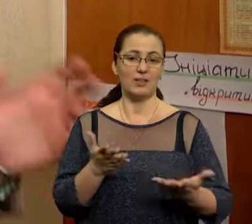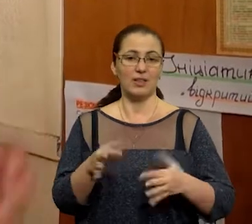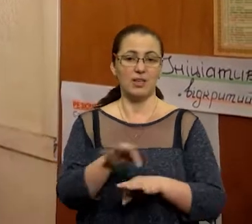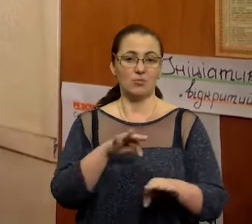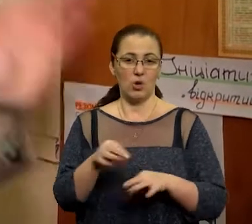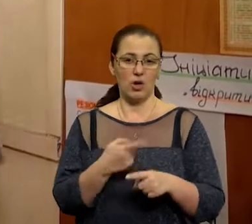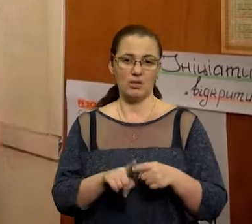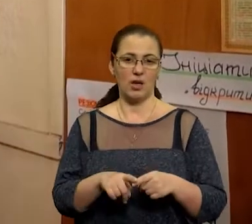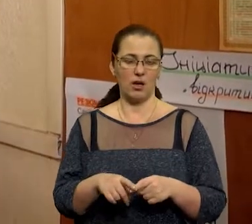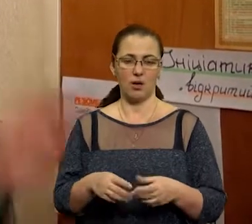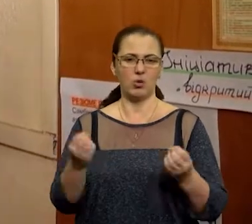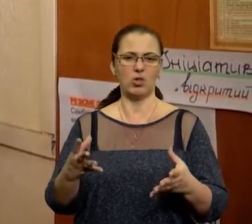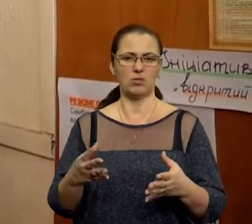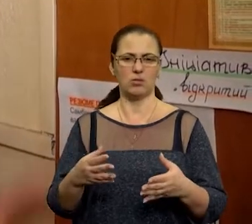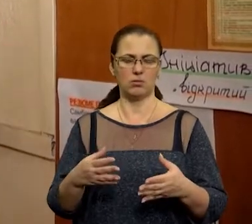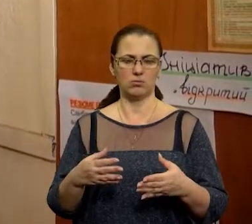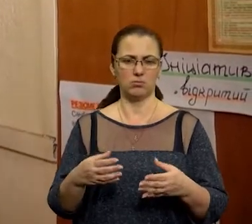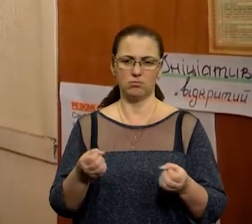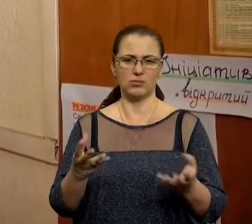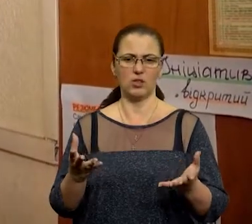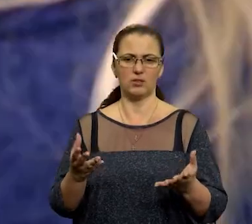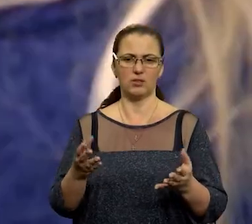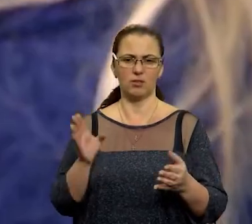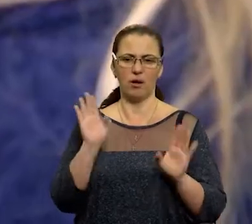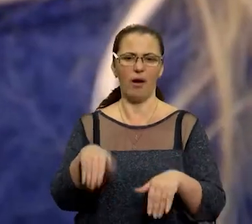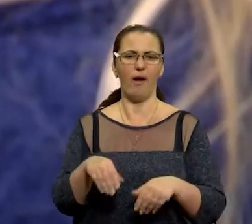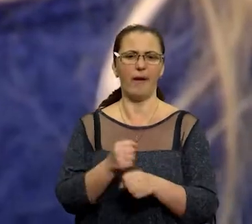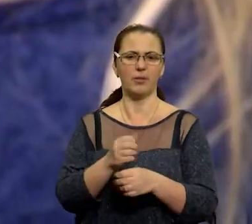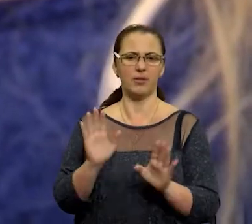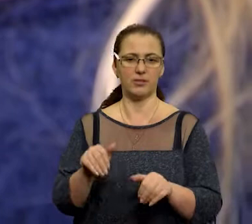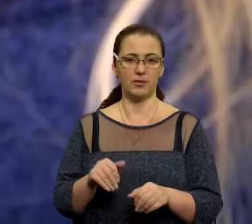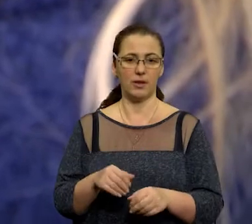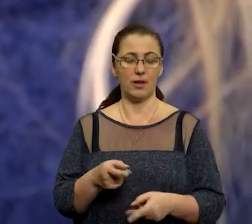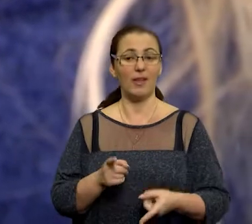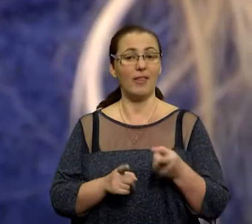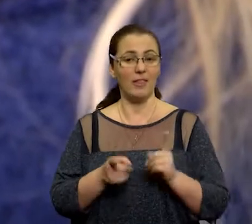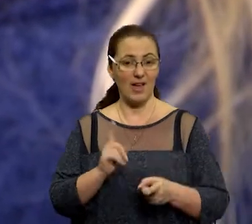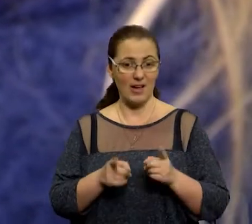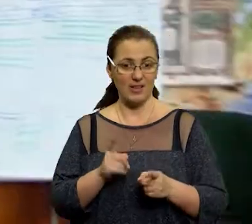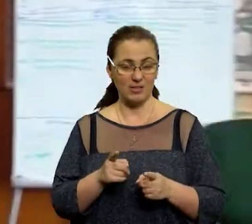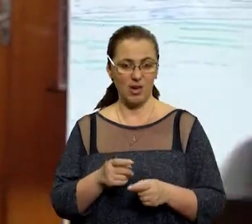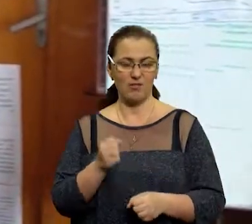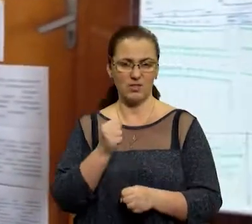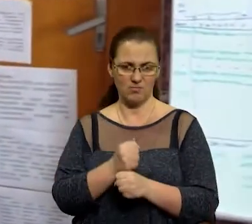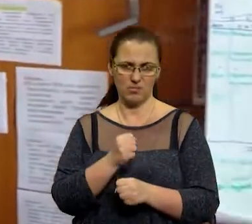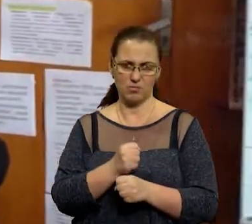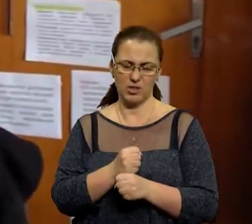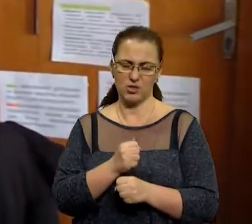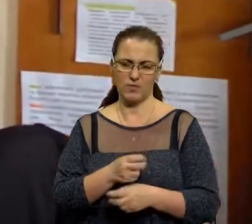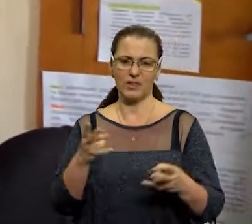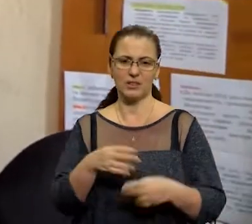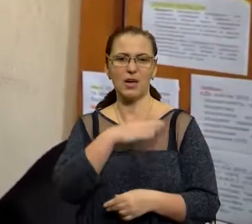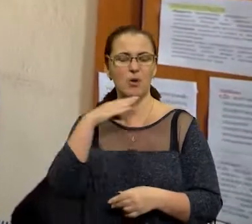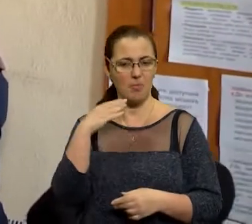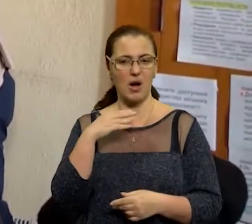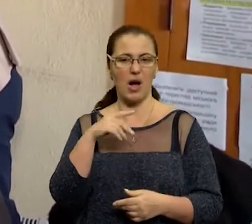просто запровадити, просто ну так хай це працює. Насправді ж над кожною задачею необхідно багато працювати, переконаний